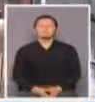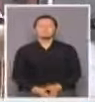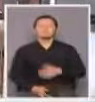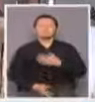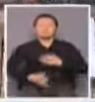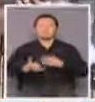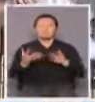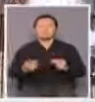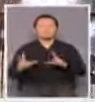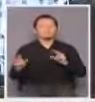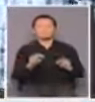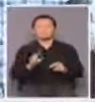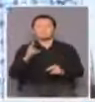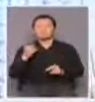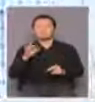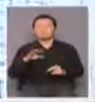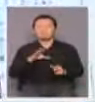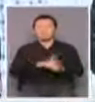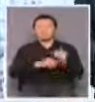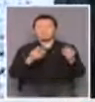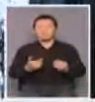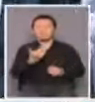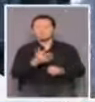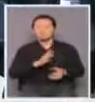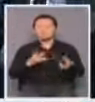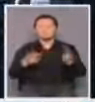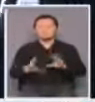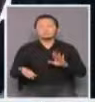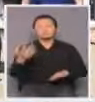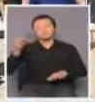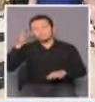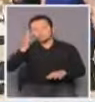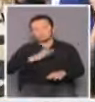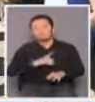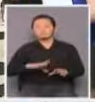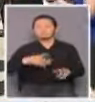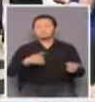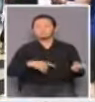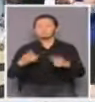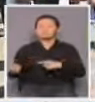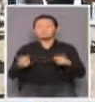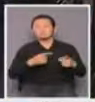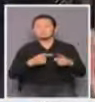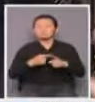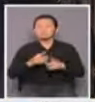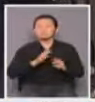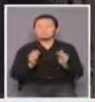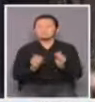Сегодня счастливый день для семьи Кайрата Алипанова. Остались позади печальные дни, когда он кочевал по маленьким съемным